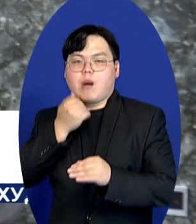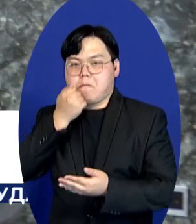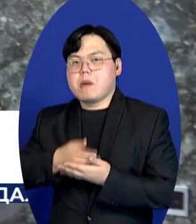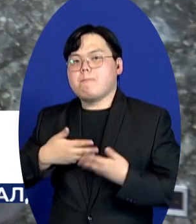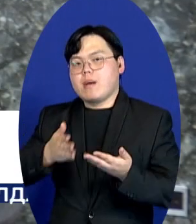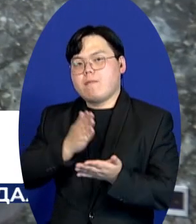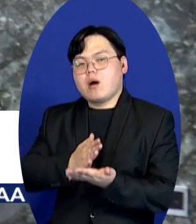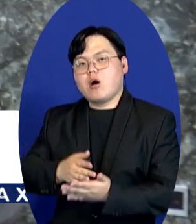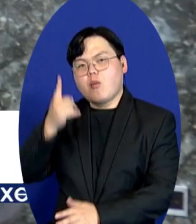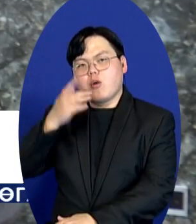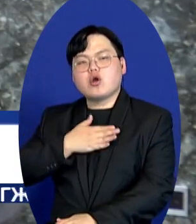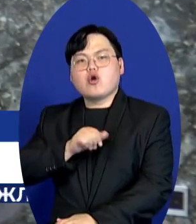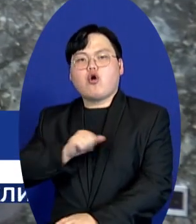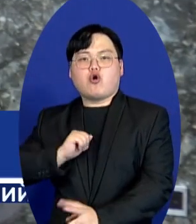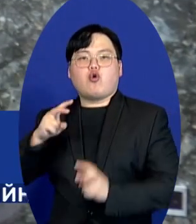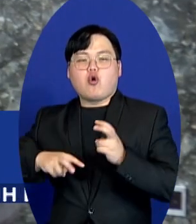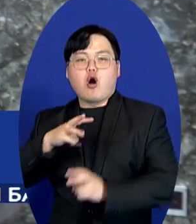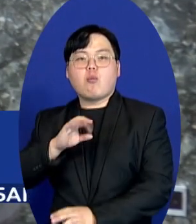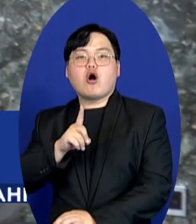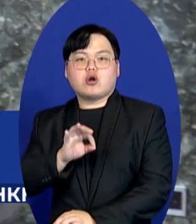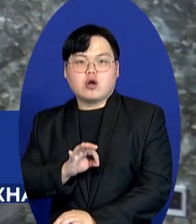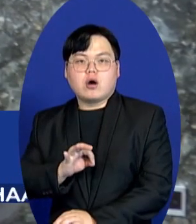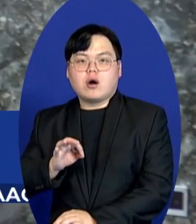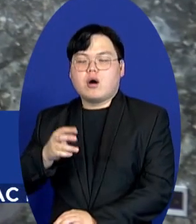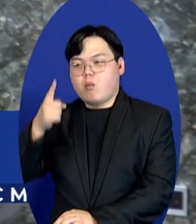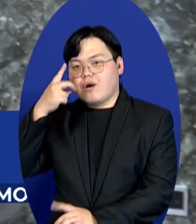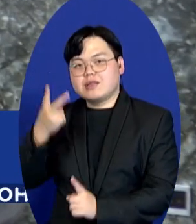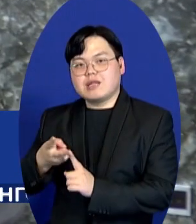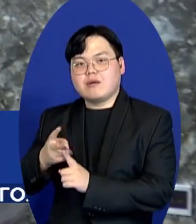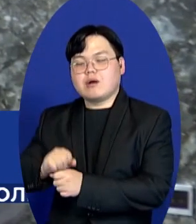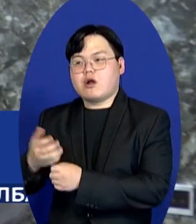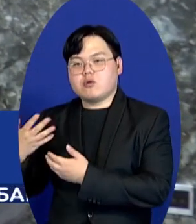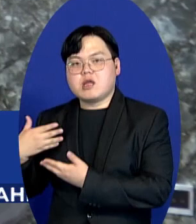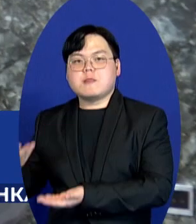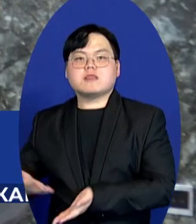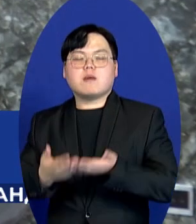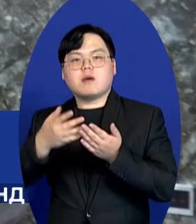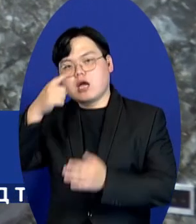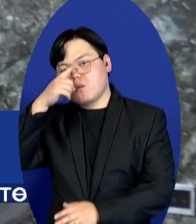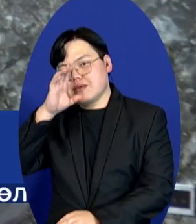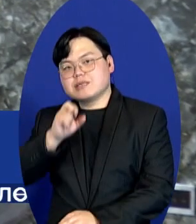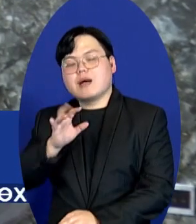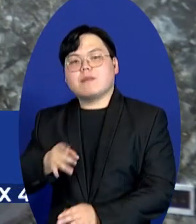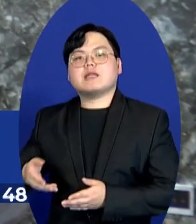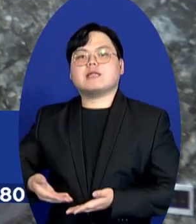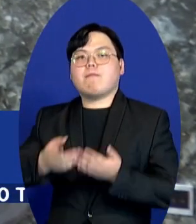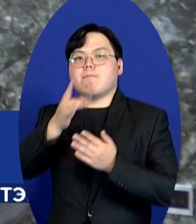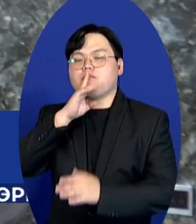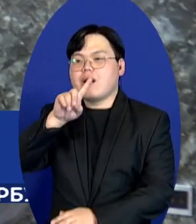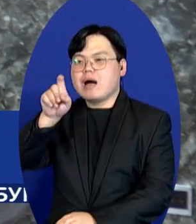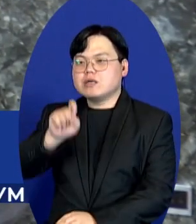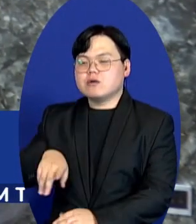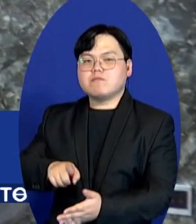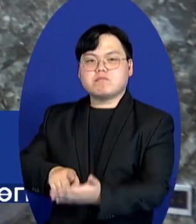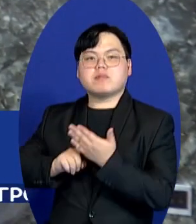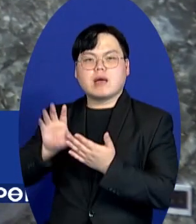үндэсний үйлдвэрлэгчийг үндэсний олон нийтийн хэрэгдлийг бол үйлдвэрлэлээс үргэхэд авах дэмжиж, эрүүл мэндийн салбарыг мөн бас дэмжиж, тэнд одоо ямар асуудал